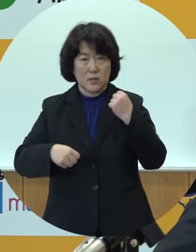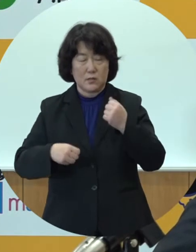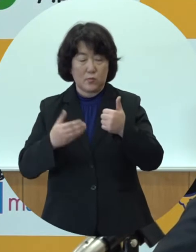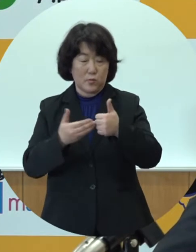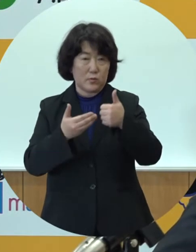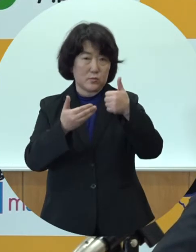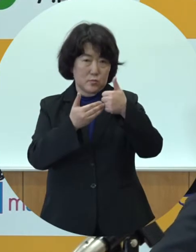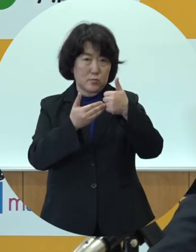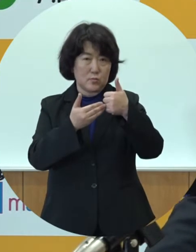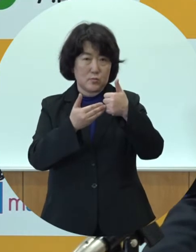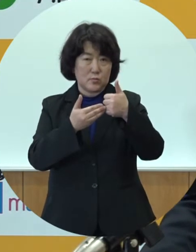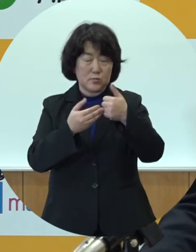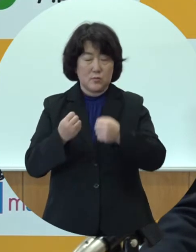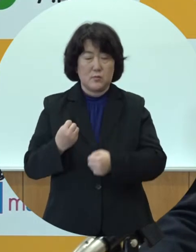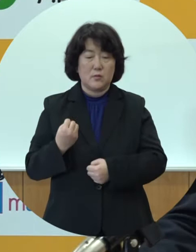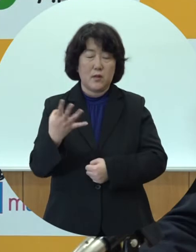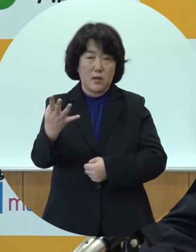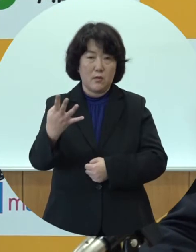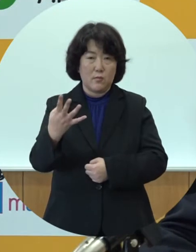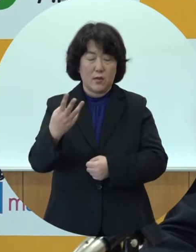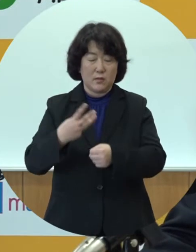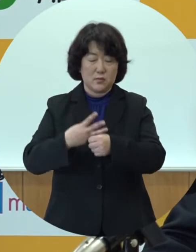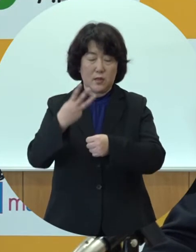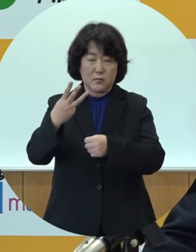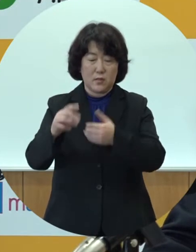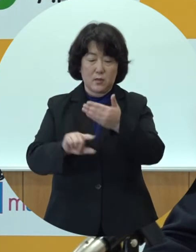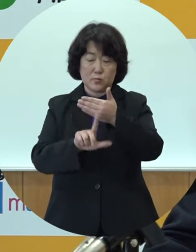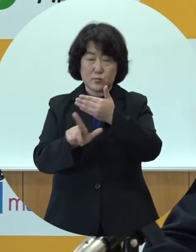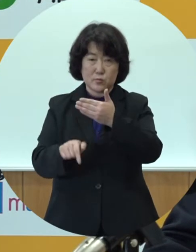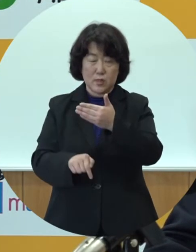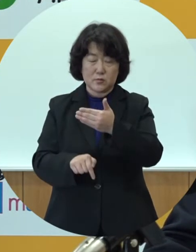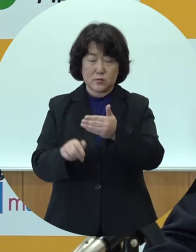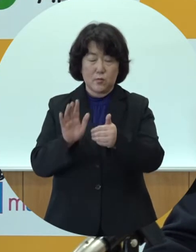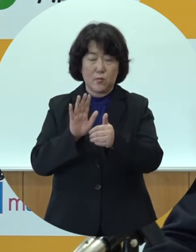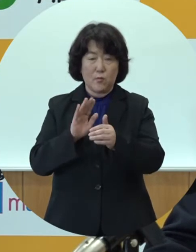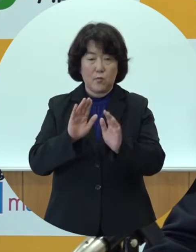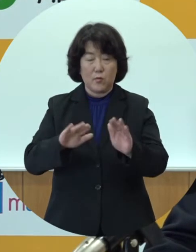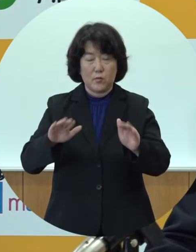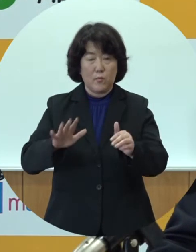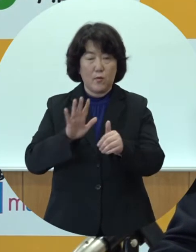し、令和3年9月分の児童手当を受給し、